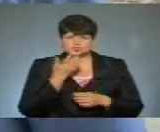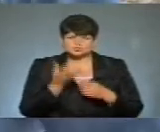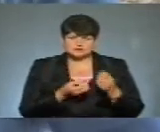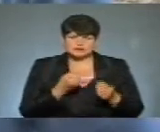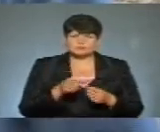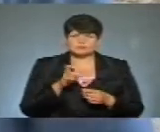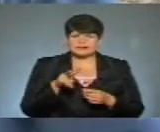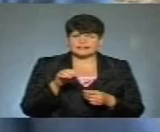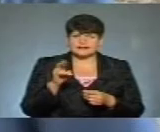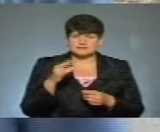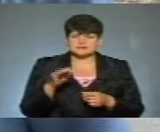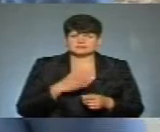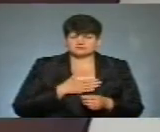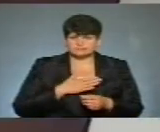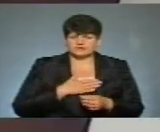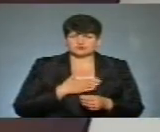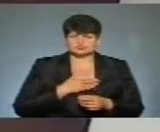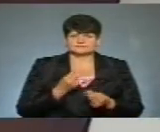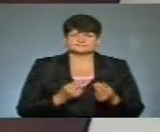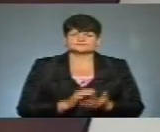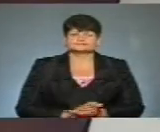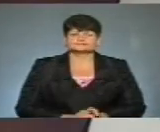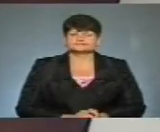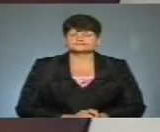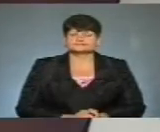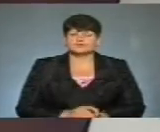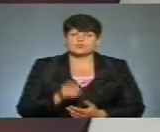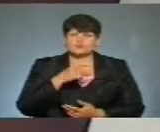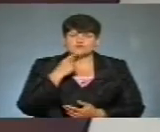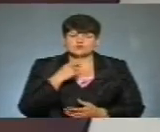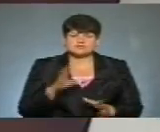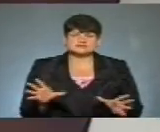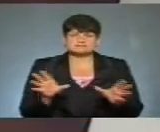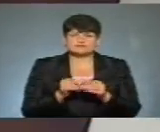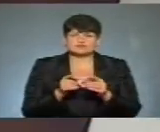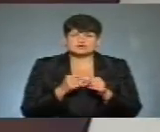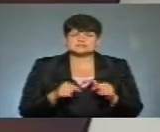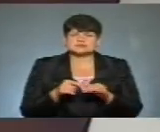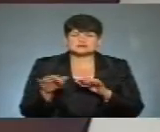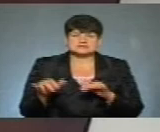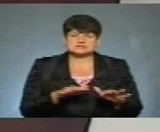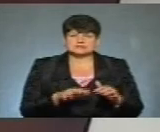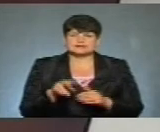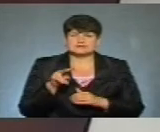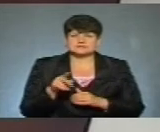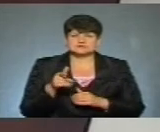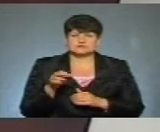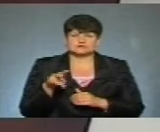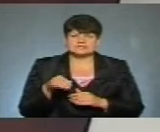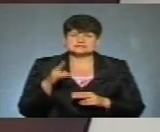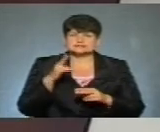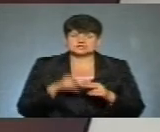Лепко, наших. За словами співорганізаторки заходу Лесі Голояд,